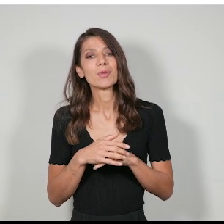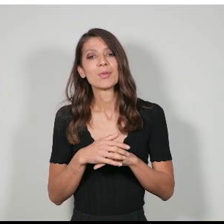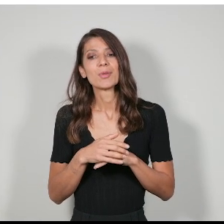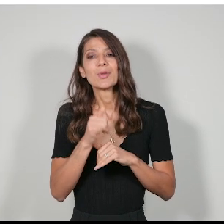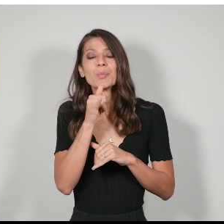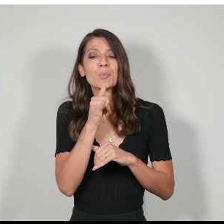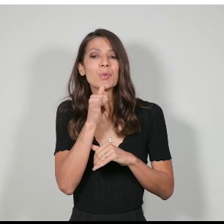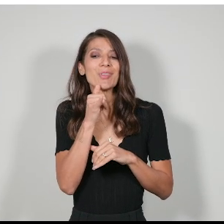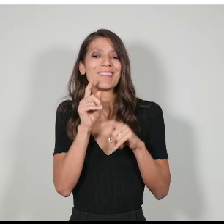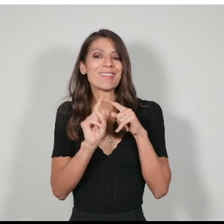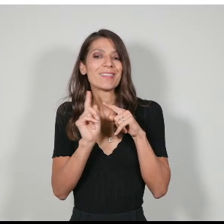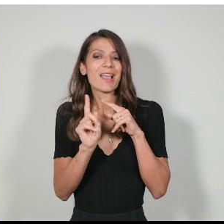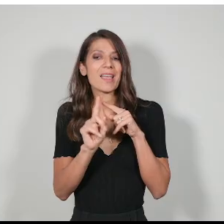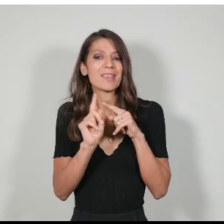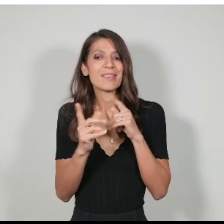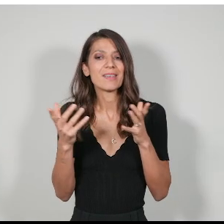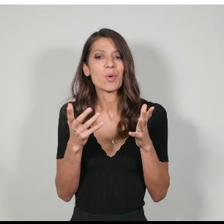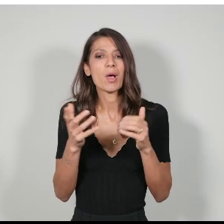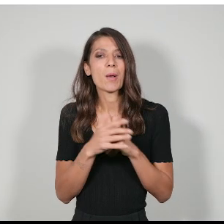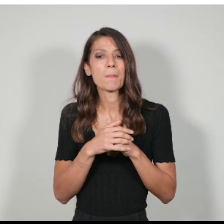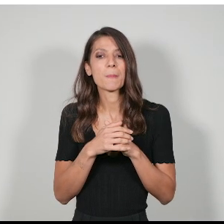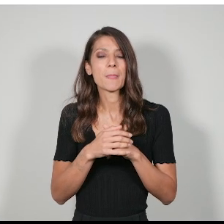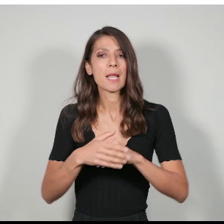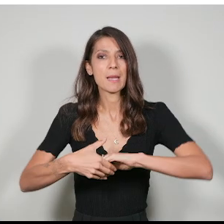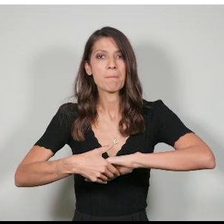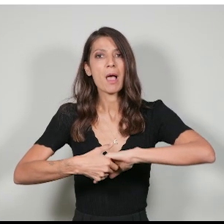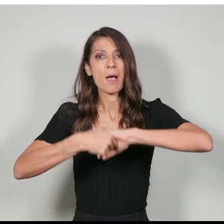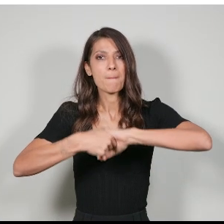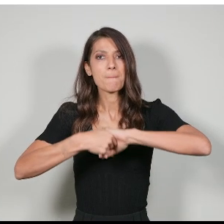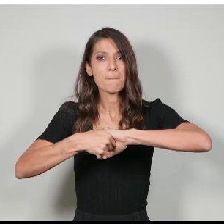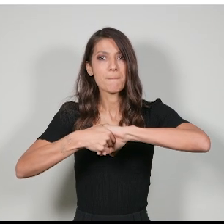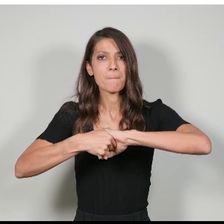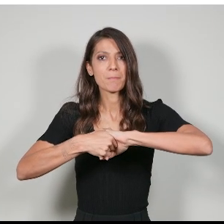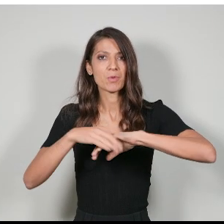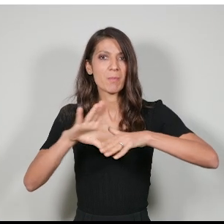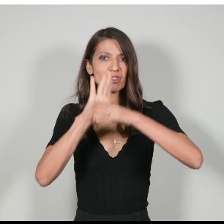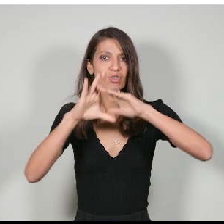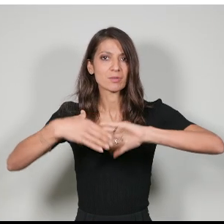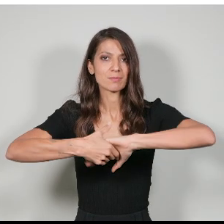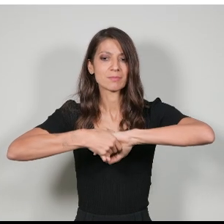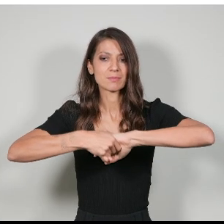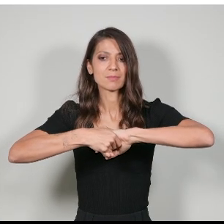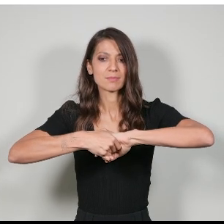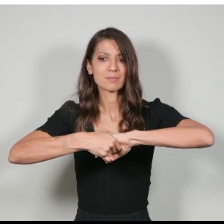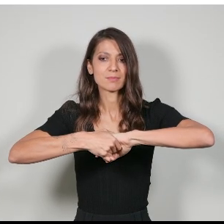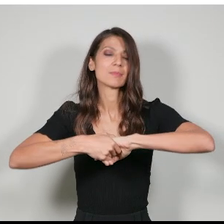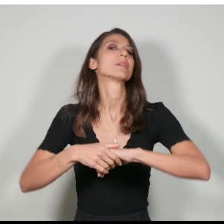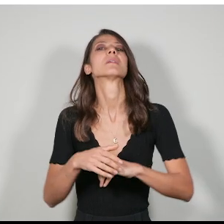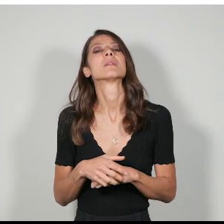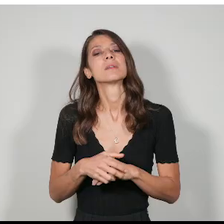du détail, de mettre à la fois ces mains qui se tiennent l'une l'autre, mais